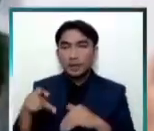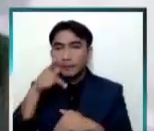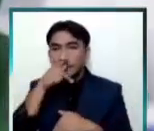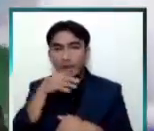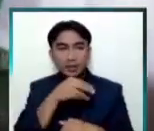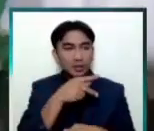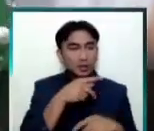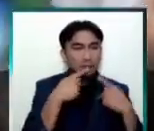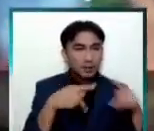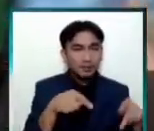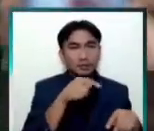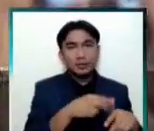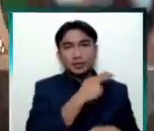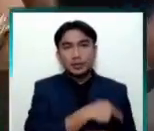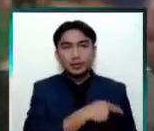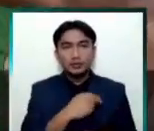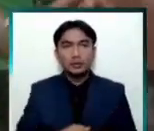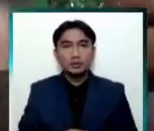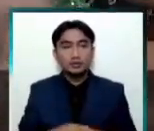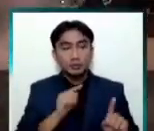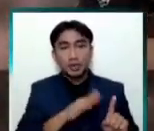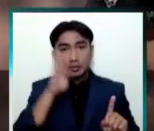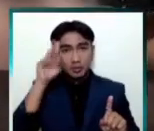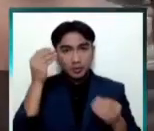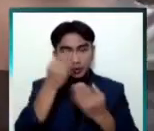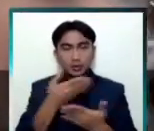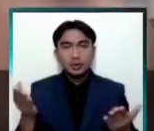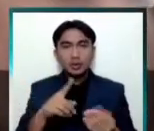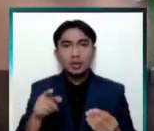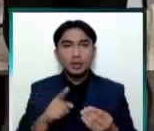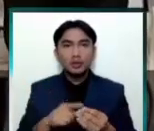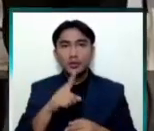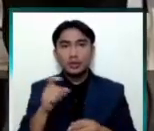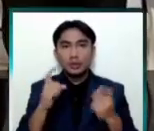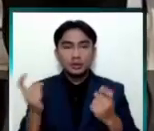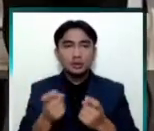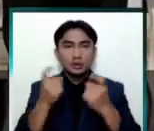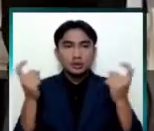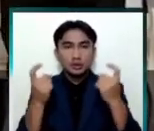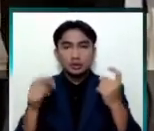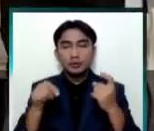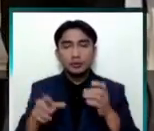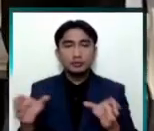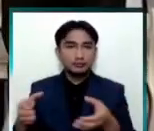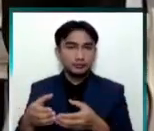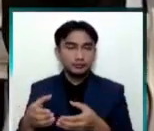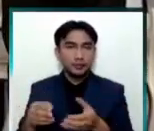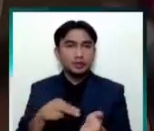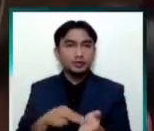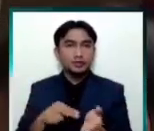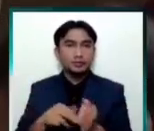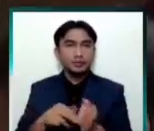Sinabi yan ng Pangulo sa pagdiriwang ng ika-100th anibersaryo ng Philippine Nurses Association. Sa datos na nakalap ng GMA